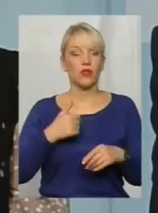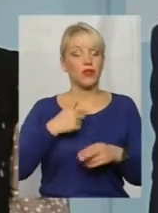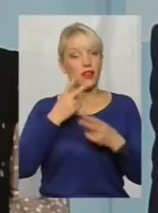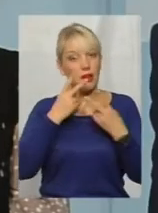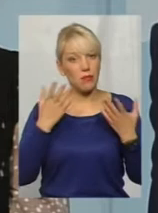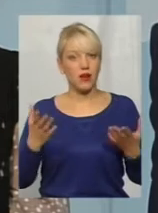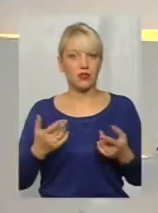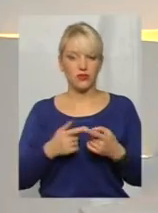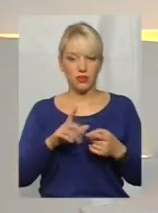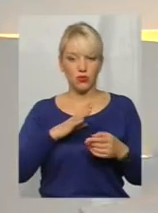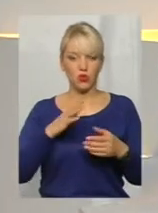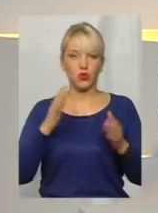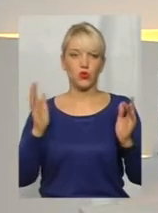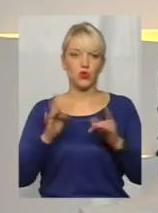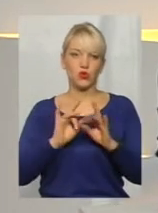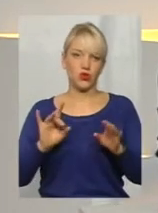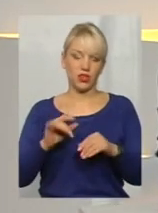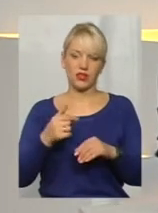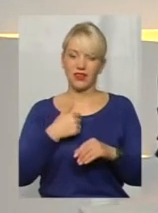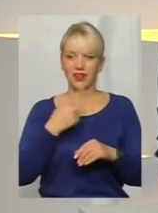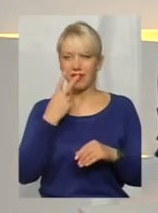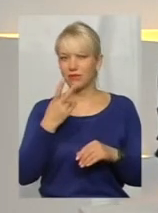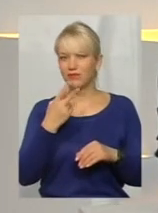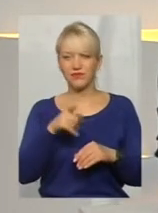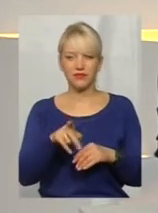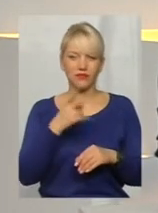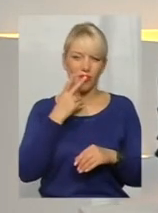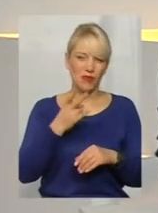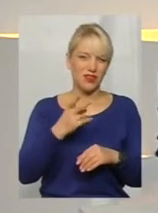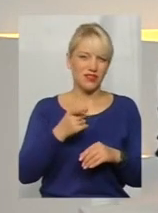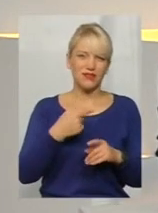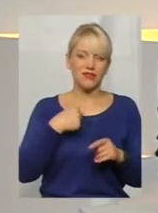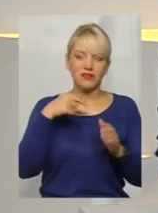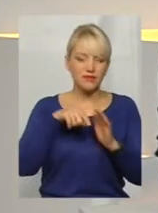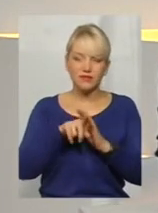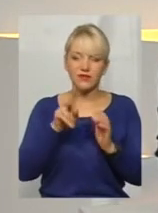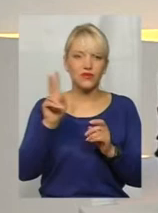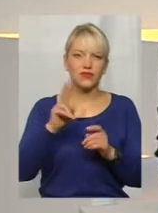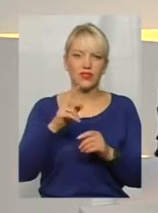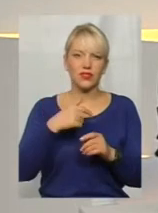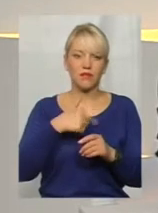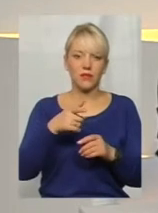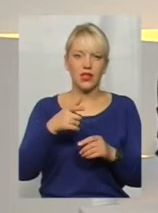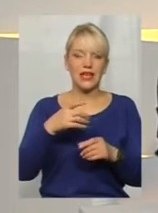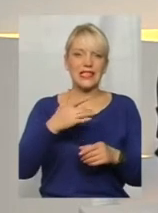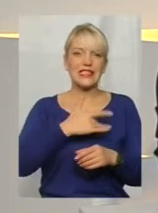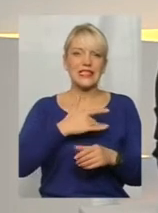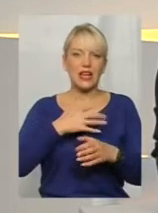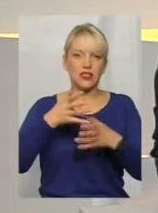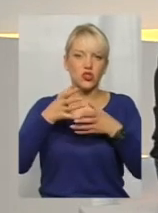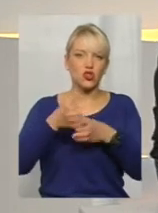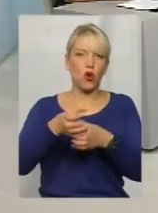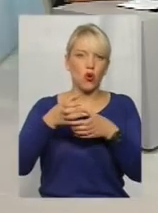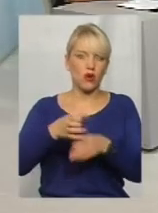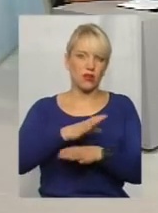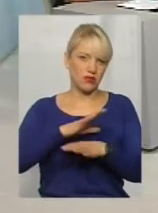от вона була в сюжеті, там була крива. Ну, я так змазано побачив ту кардіограму, я там не бачу серцевих скорочень. Я вас зрозуміла. А пані